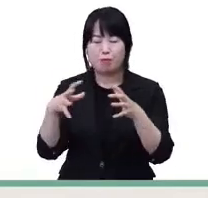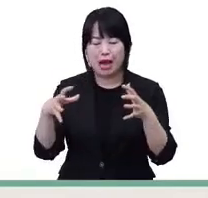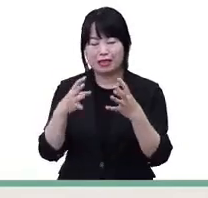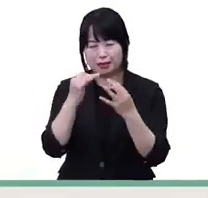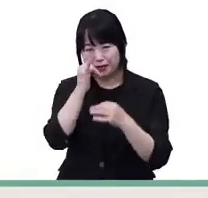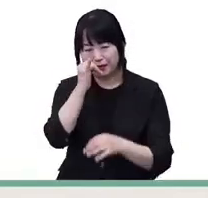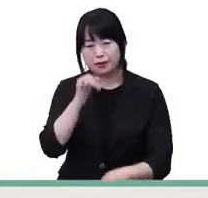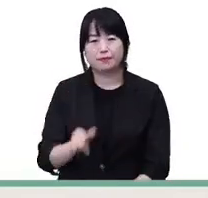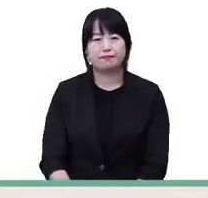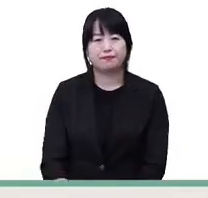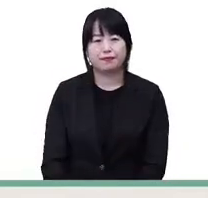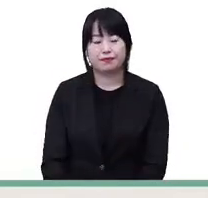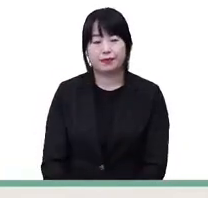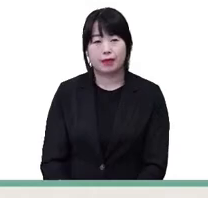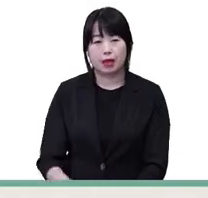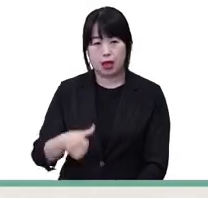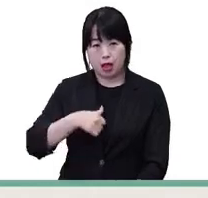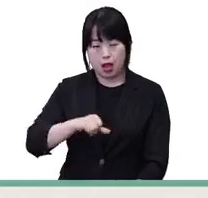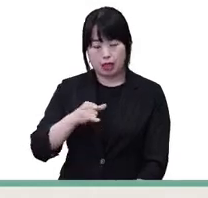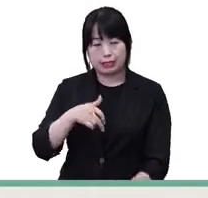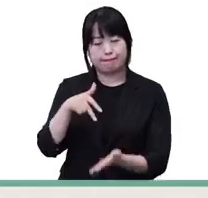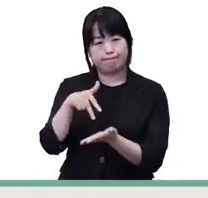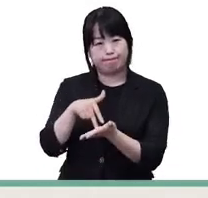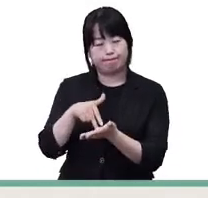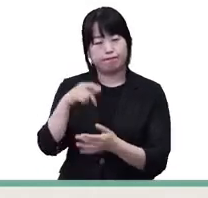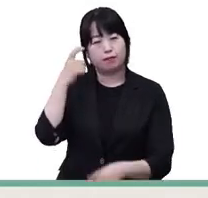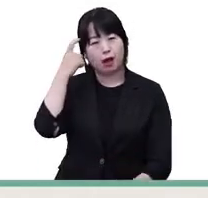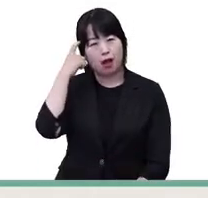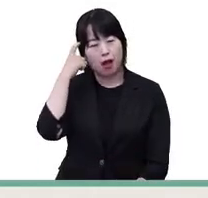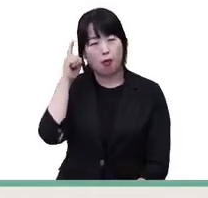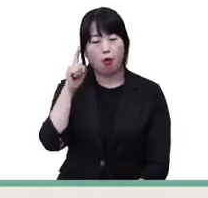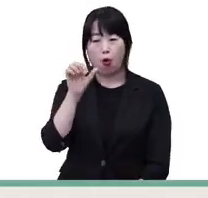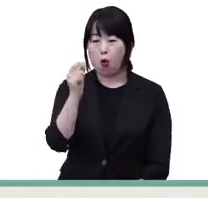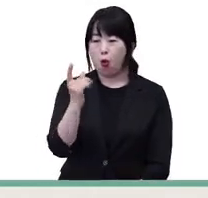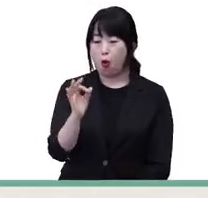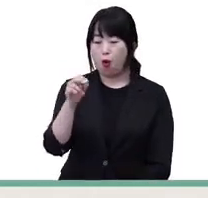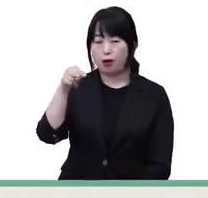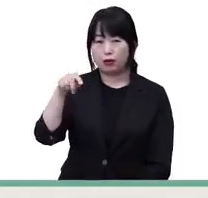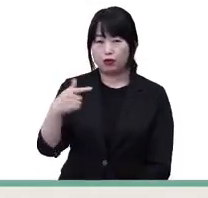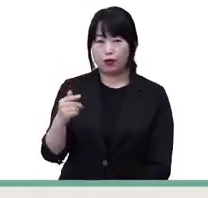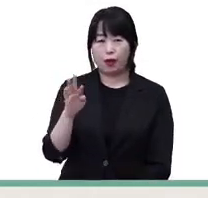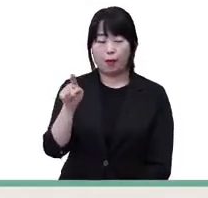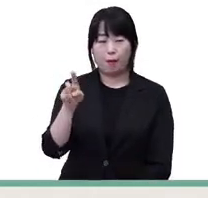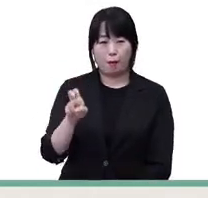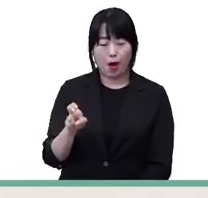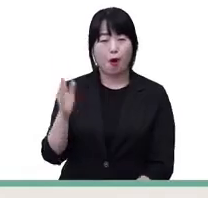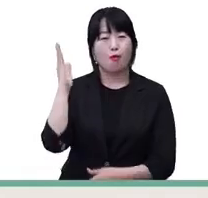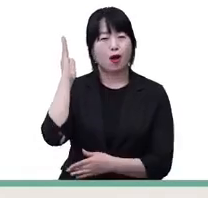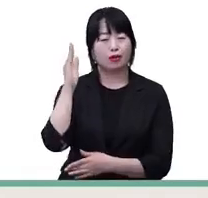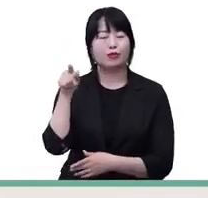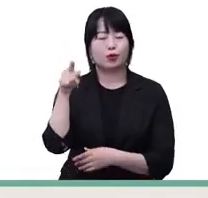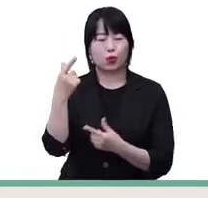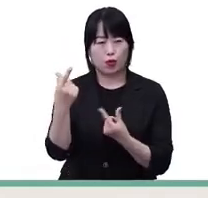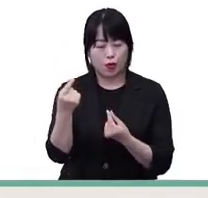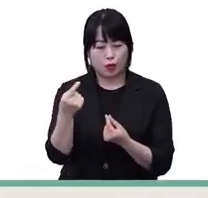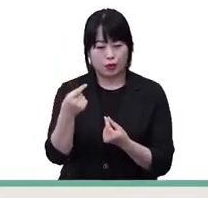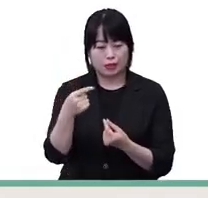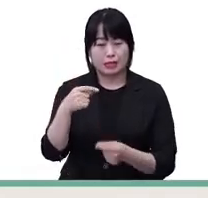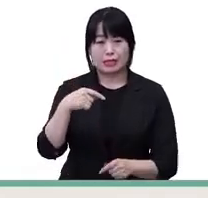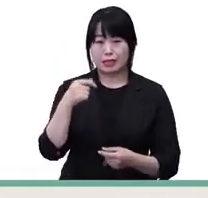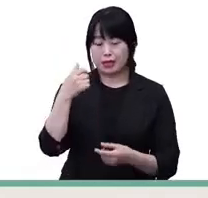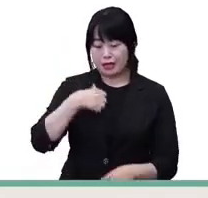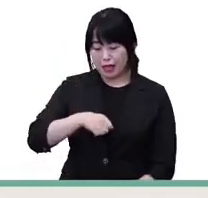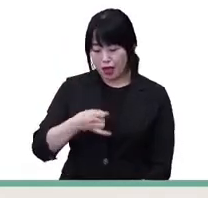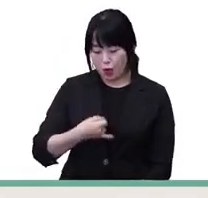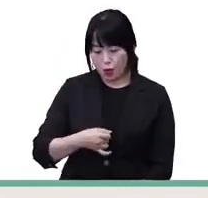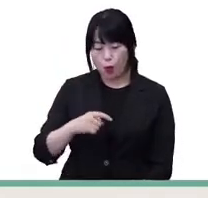우리 아이들 관점에서 보면 여러 가지 이제 홍순범 교수님께서 말씀하신 아이 스스로 이제